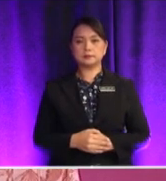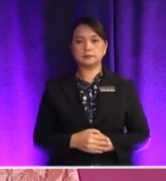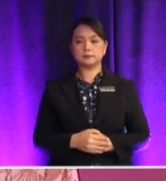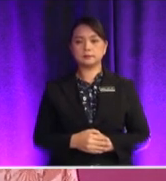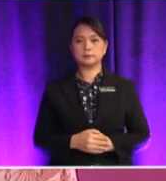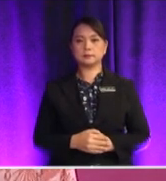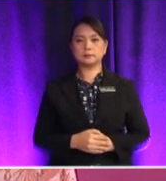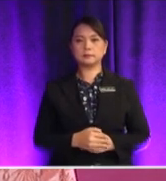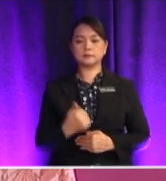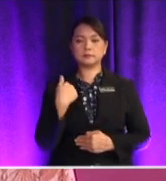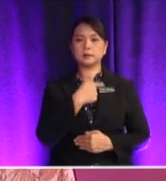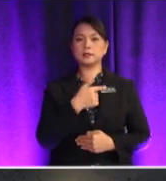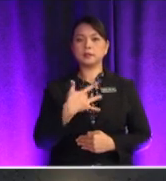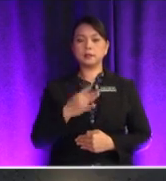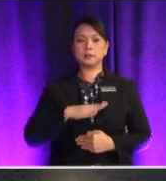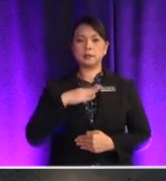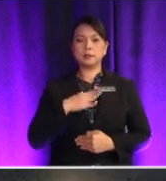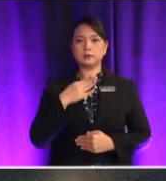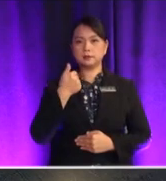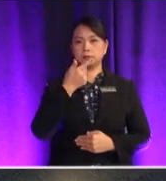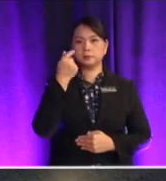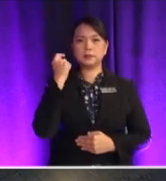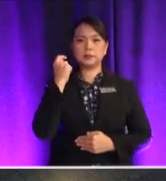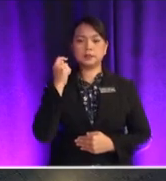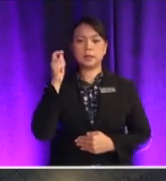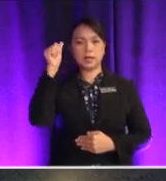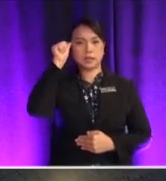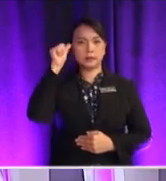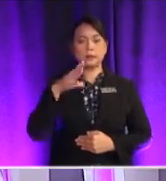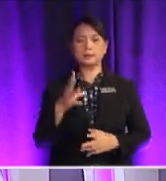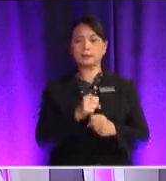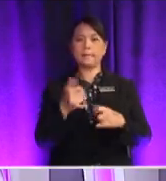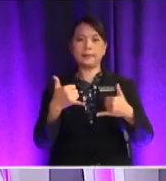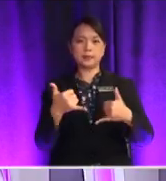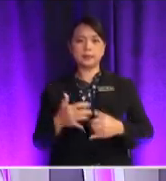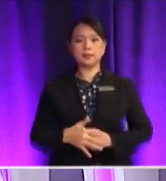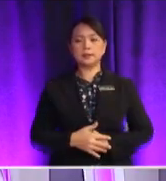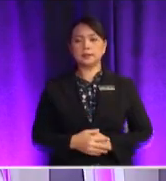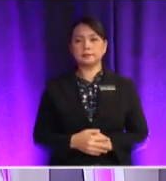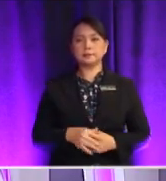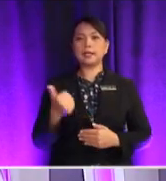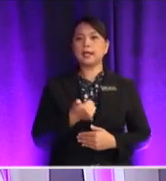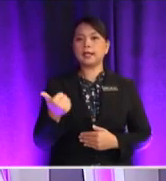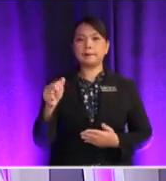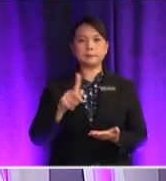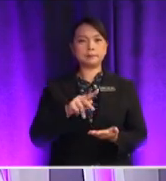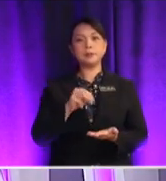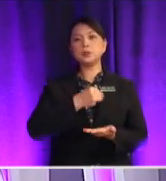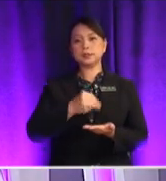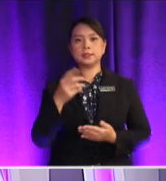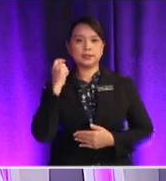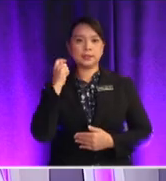dapat memainkan alat muzik tradisional bagi bangsa yang lain, betul cikgu kan? Ya, betul. Jadi